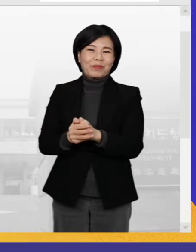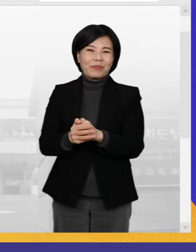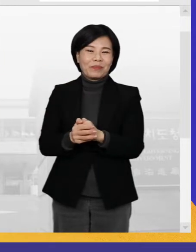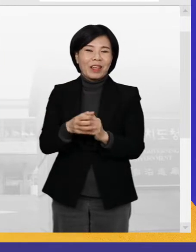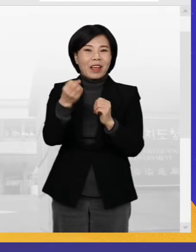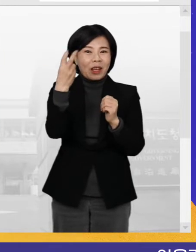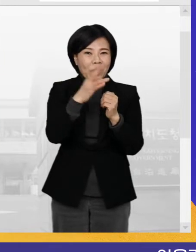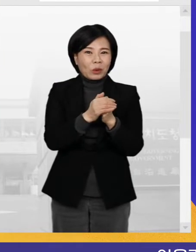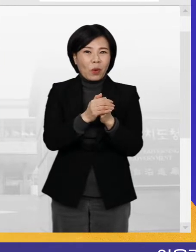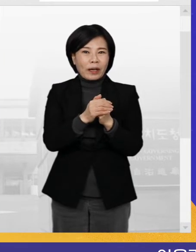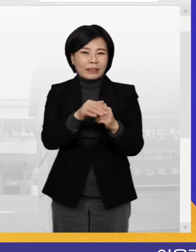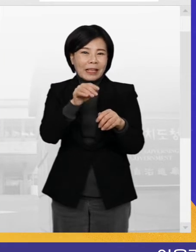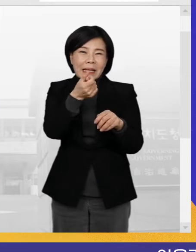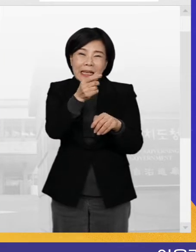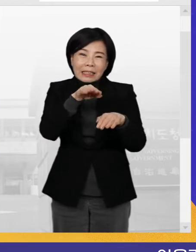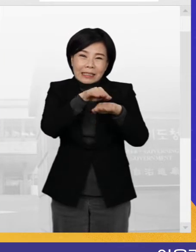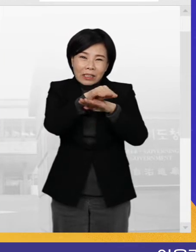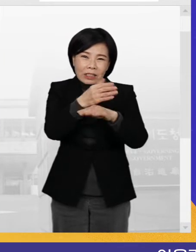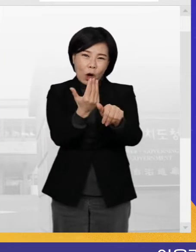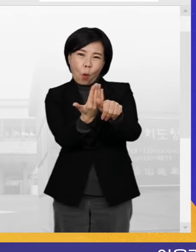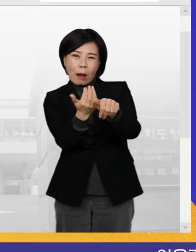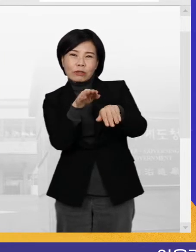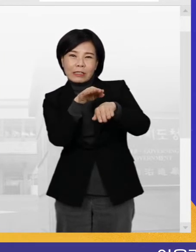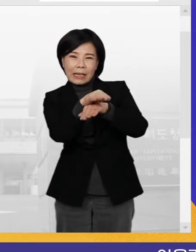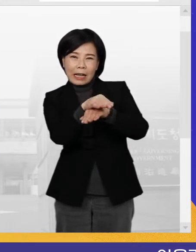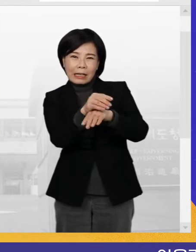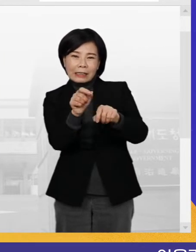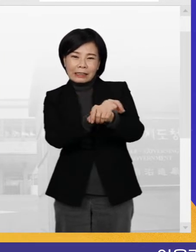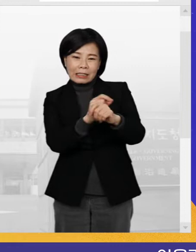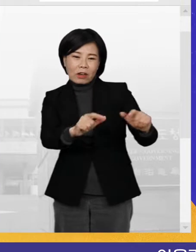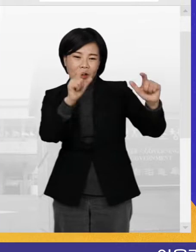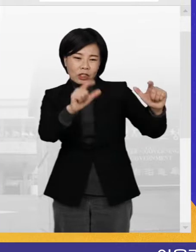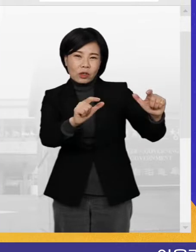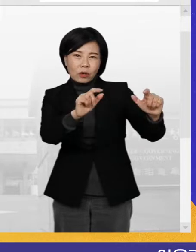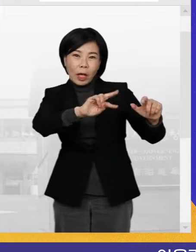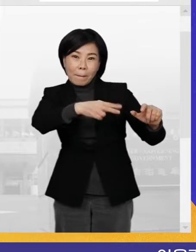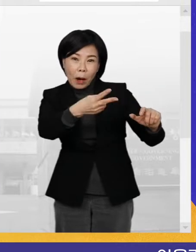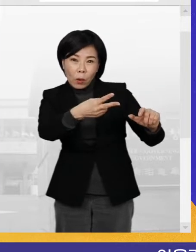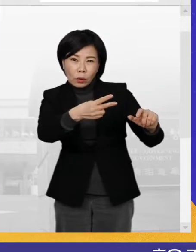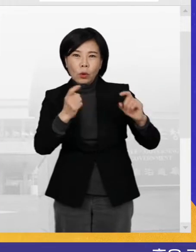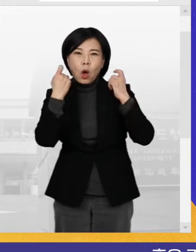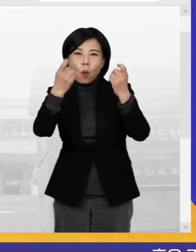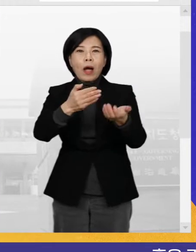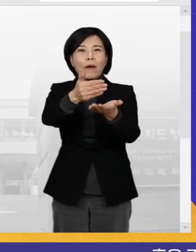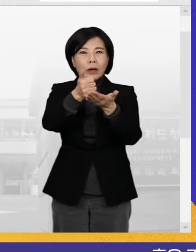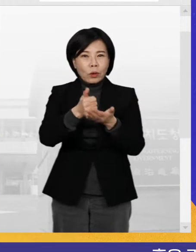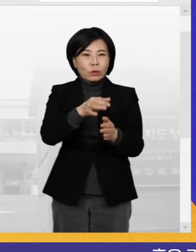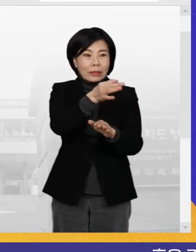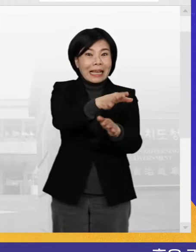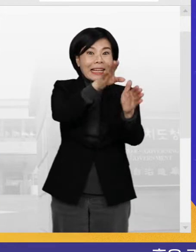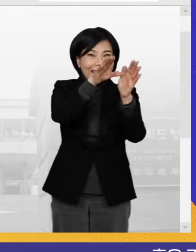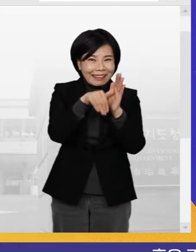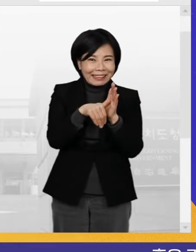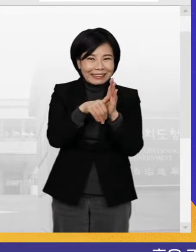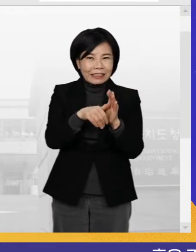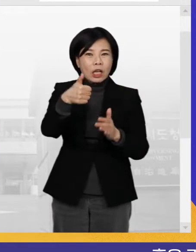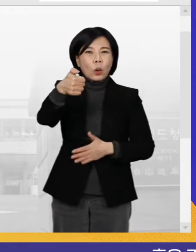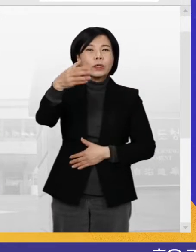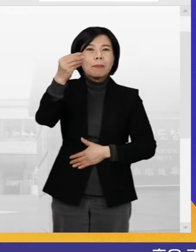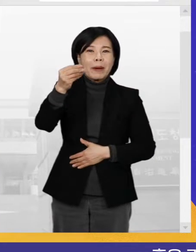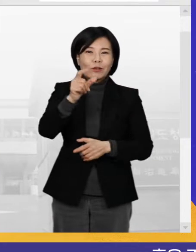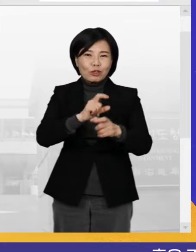지원합니다. 아울러 초소형 승용차나 화물차를 특정 지역 내에서 환승용 혹은 관광용 등으로 구매하는